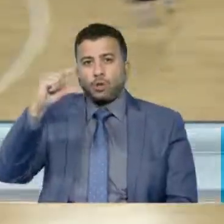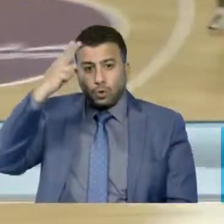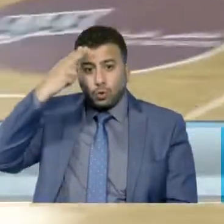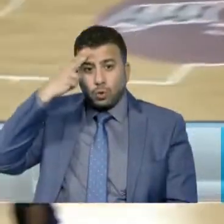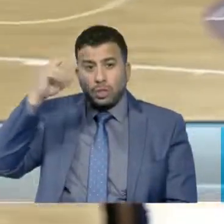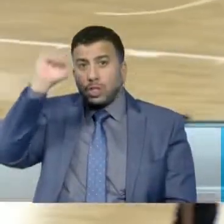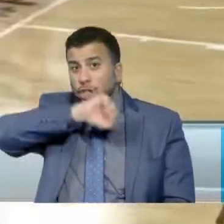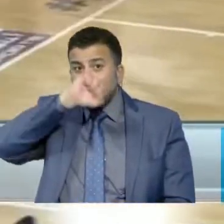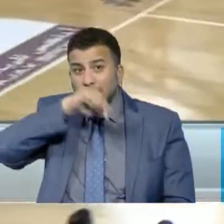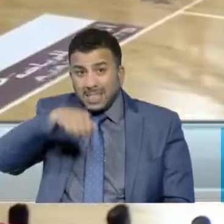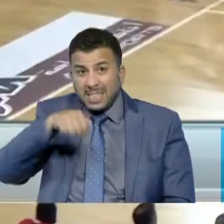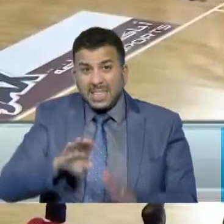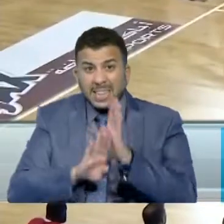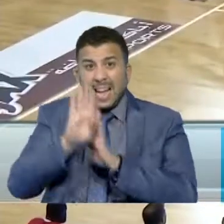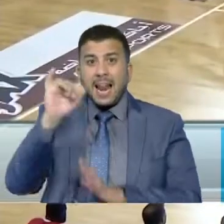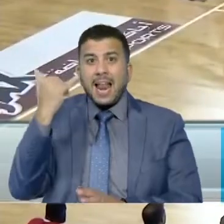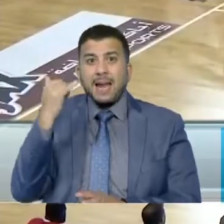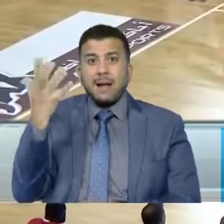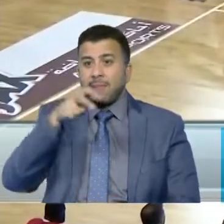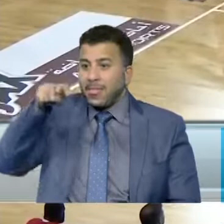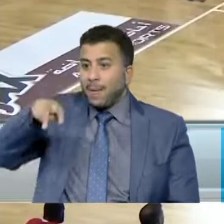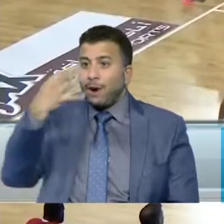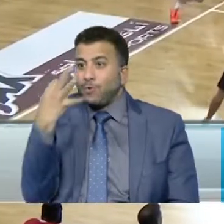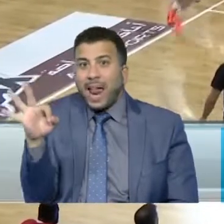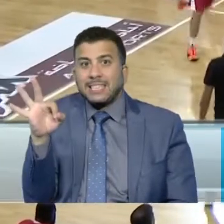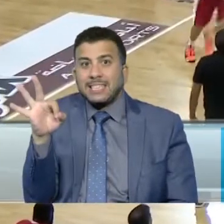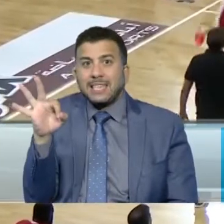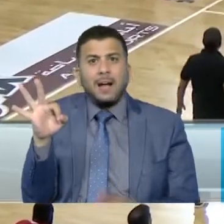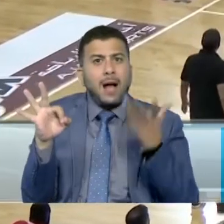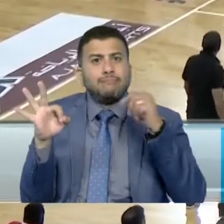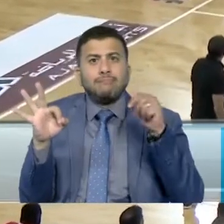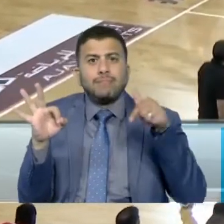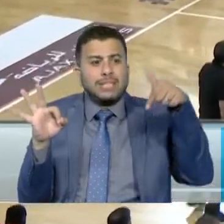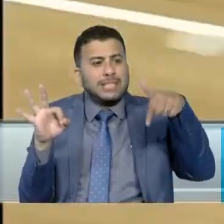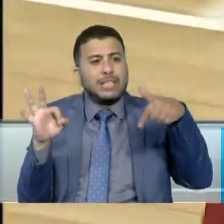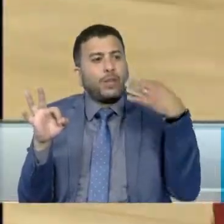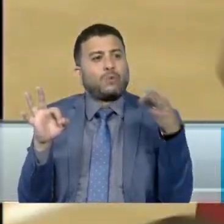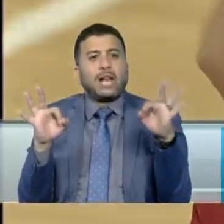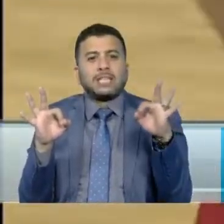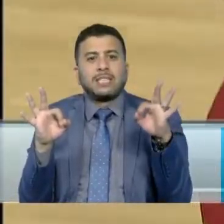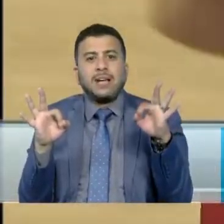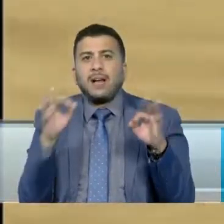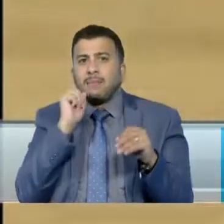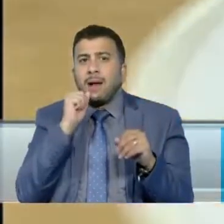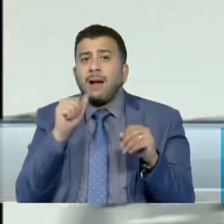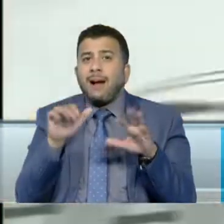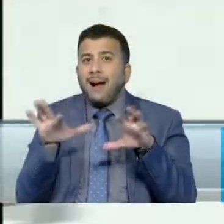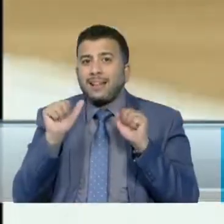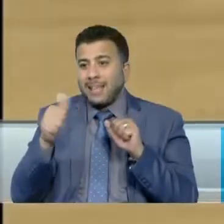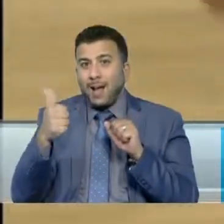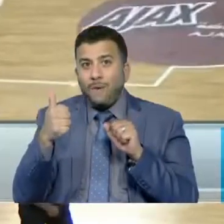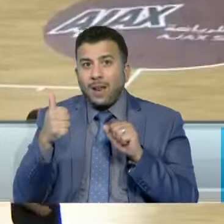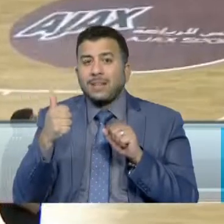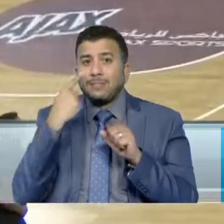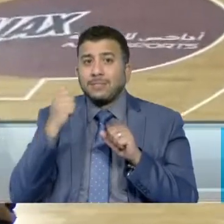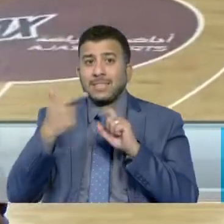الشارقة في هذه اللحظات على العربي ب 38 نقطة مقابل 36 مع انتهاء الربع الأول، وفي